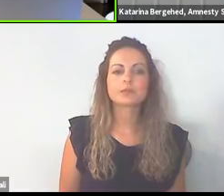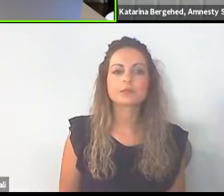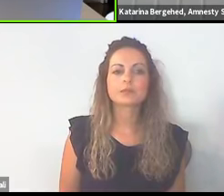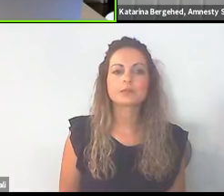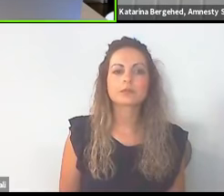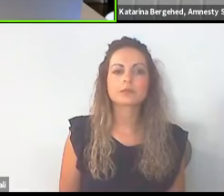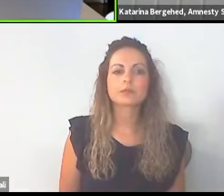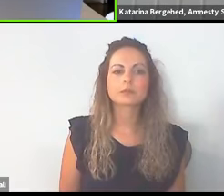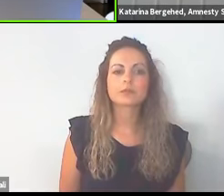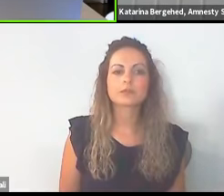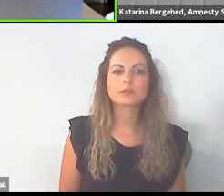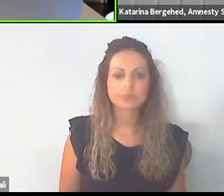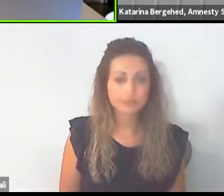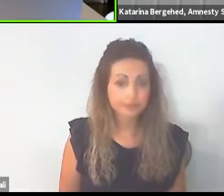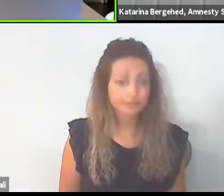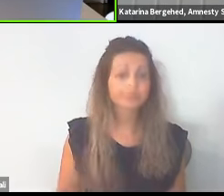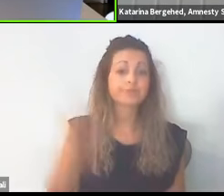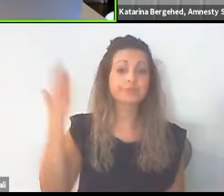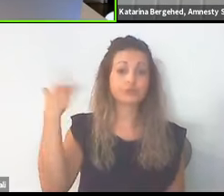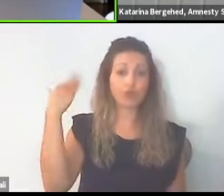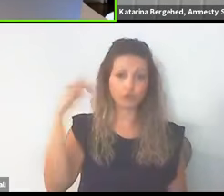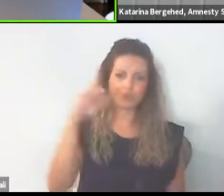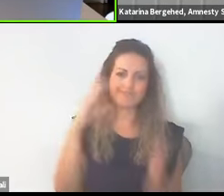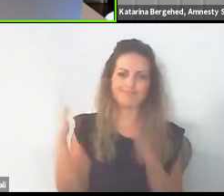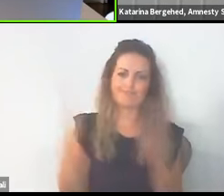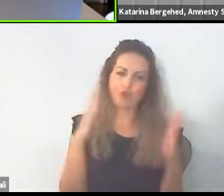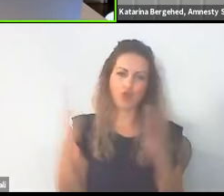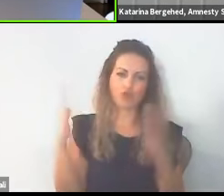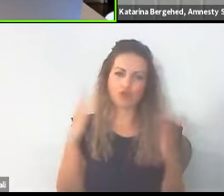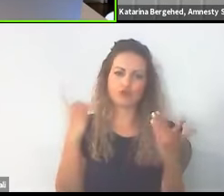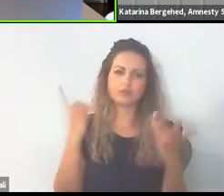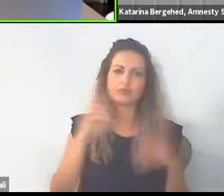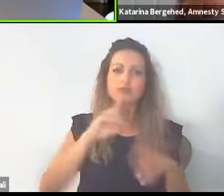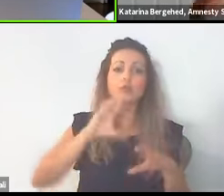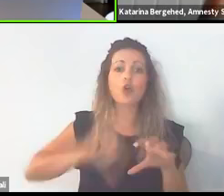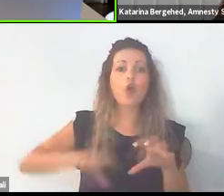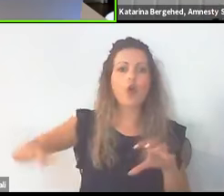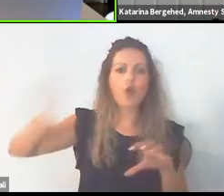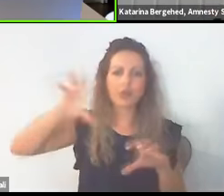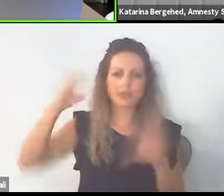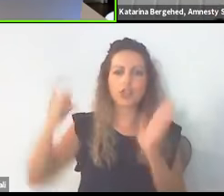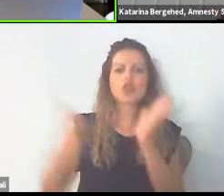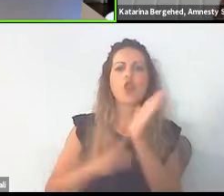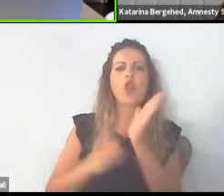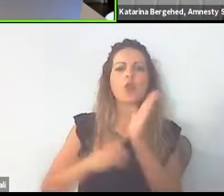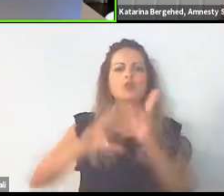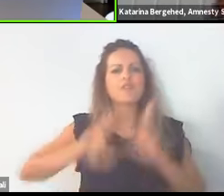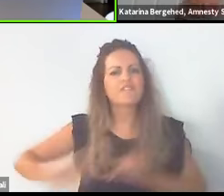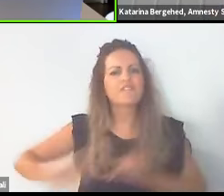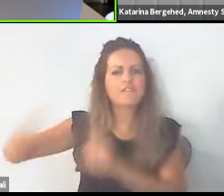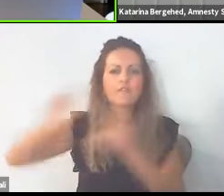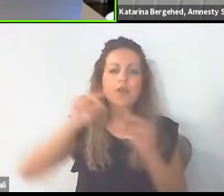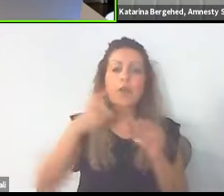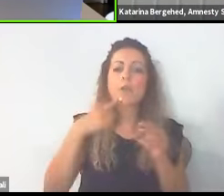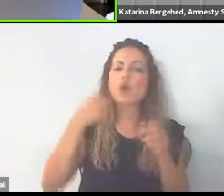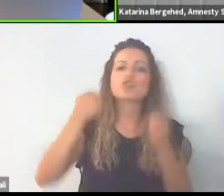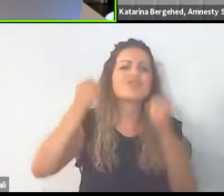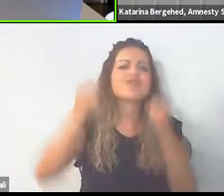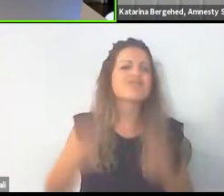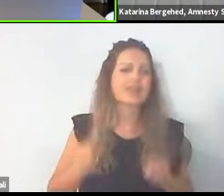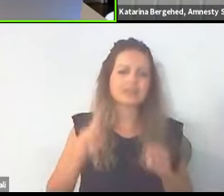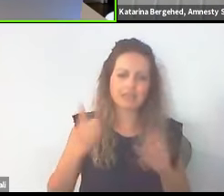Τότε λοιπόν όλες αυτές οι χώρες είχαν νόμους για τον ορισμό του βιασμού με βάση την άσκηση βίας. Το 2018 η